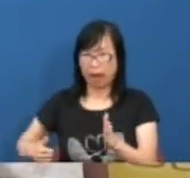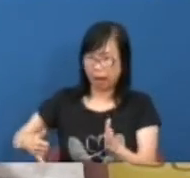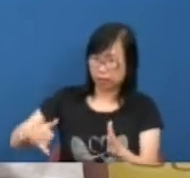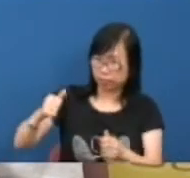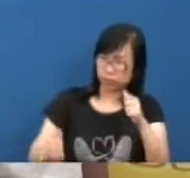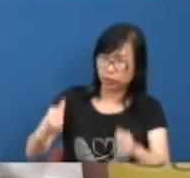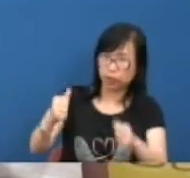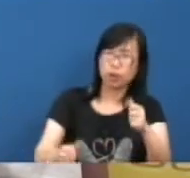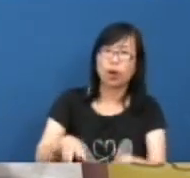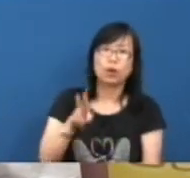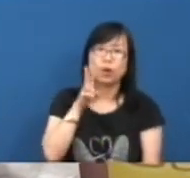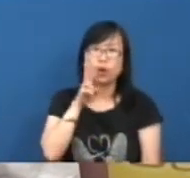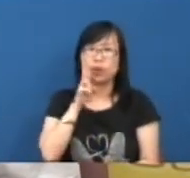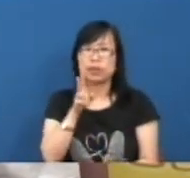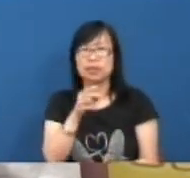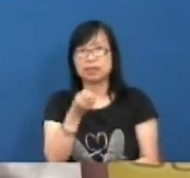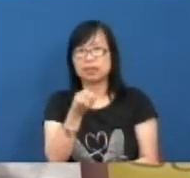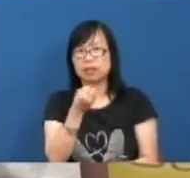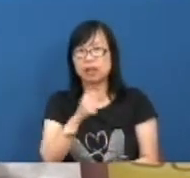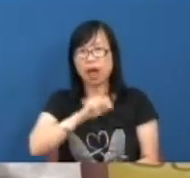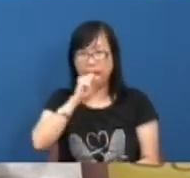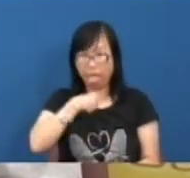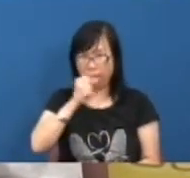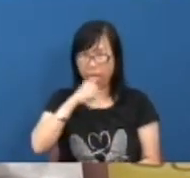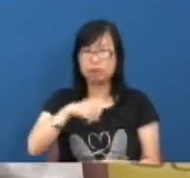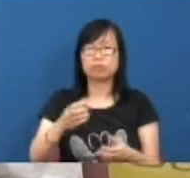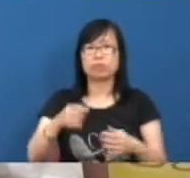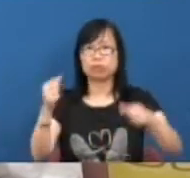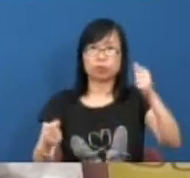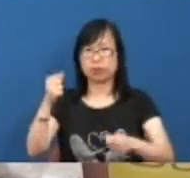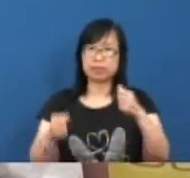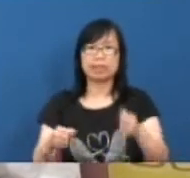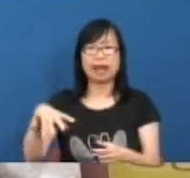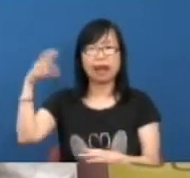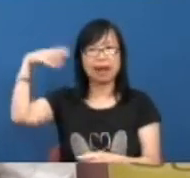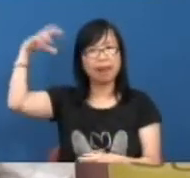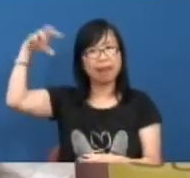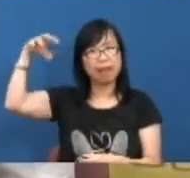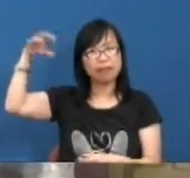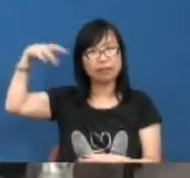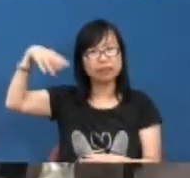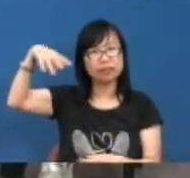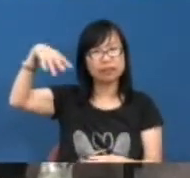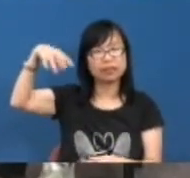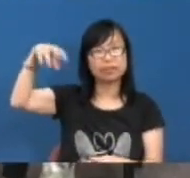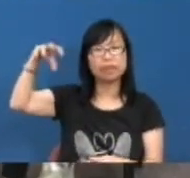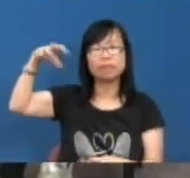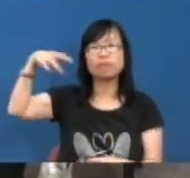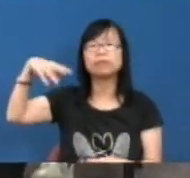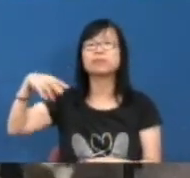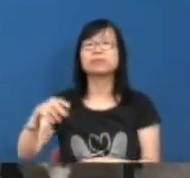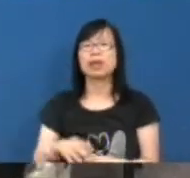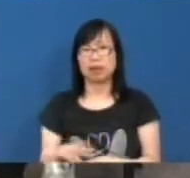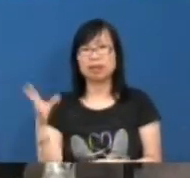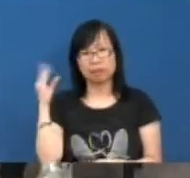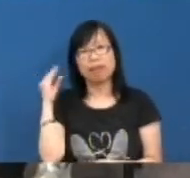似有啲雪糕，即係香港嘅雪糕車，有啲即係有啲。鈴聲啊，有呢啲 叮噹叮噹叮噹叮噹 好好